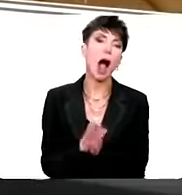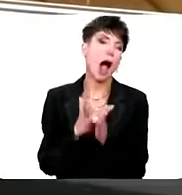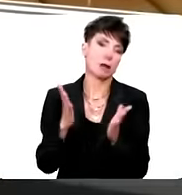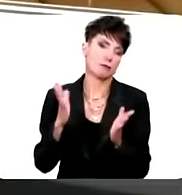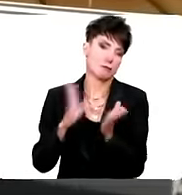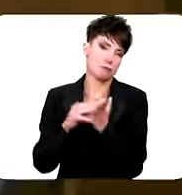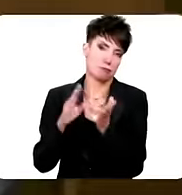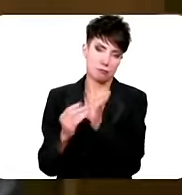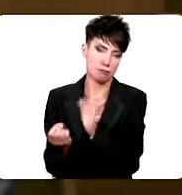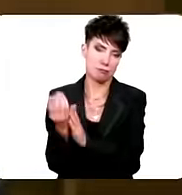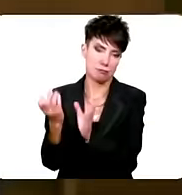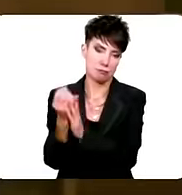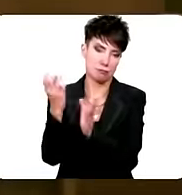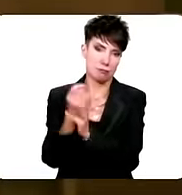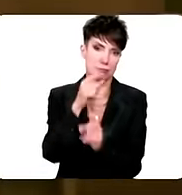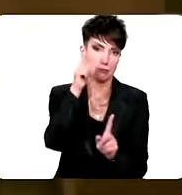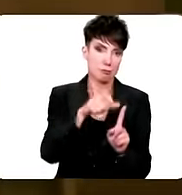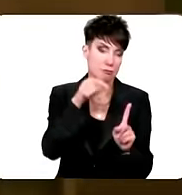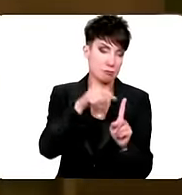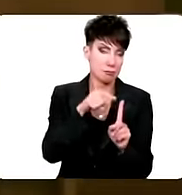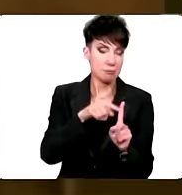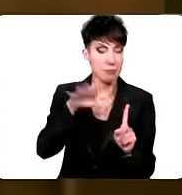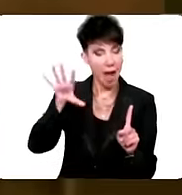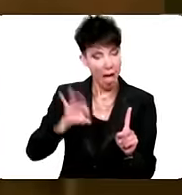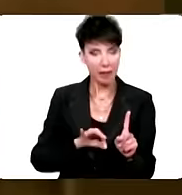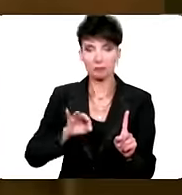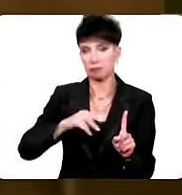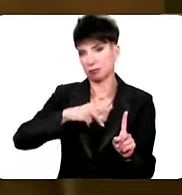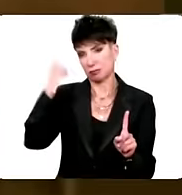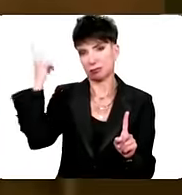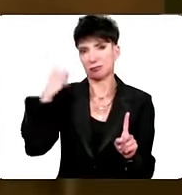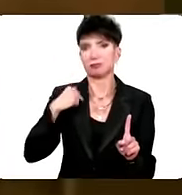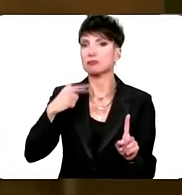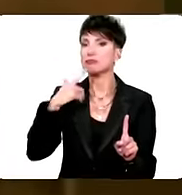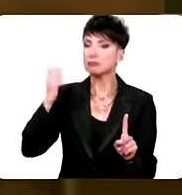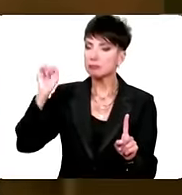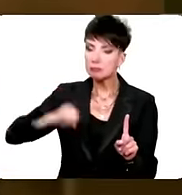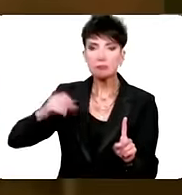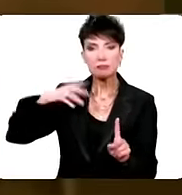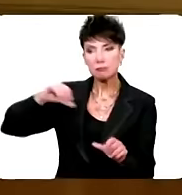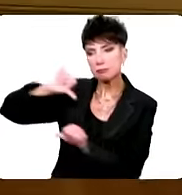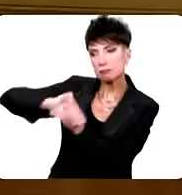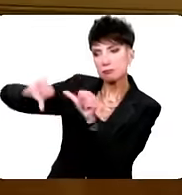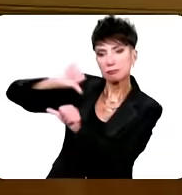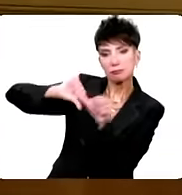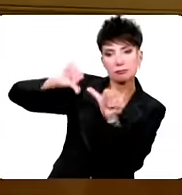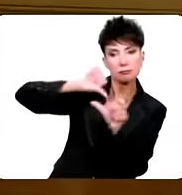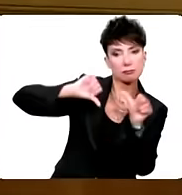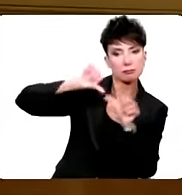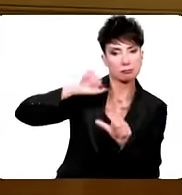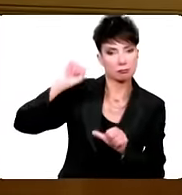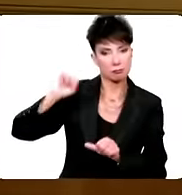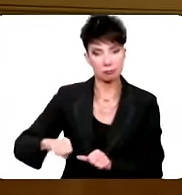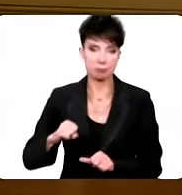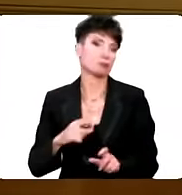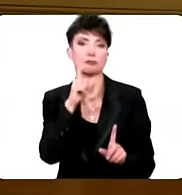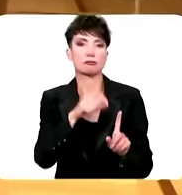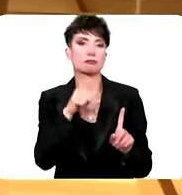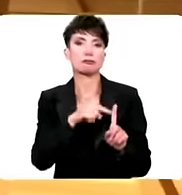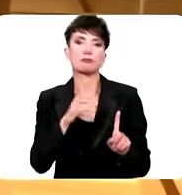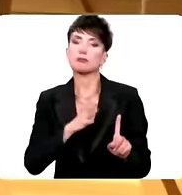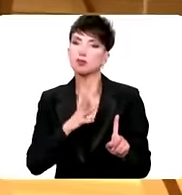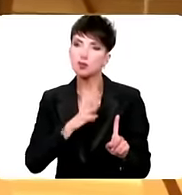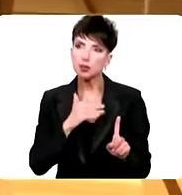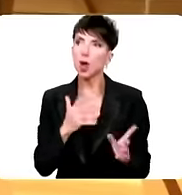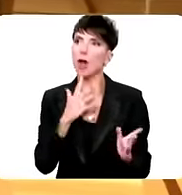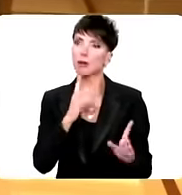μια επιλογή σας. Έχω την εντύπωση ότι είναι ένα κομμάτι της εντολής που σας έδωσαν. Εσείς βεβαίως είστε ο άνθρωπος ο οποίος θα ερμηνεύσει αυτή την εντολή.